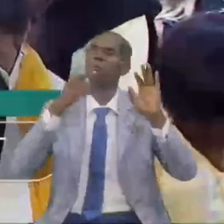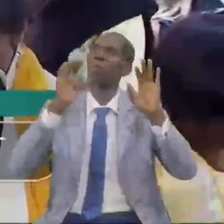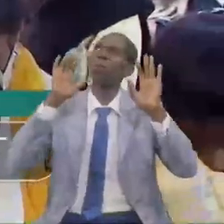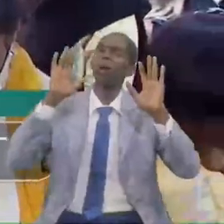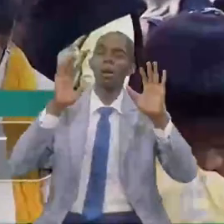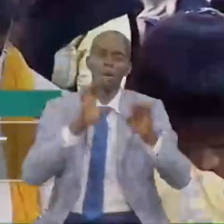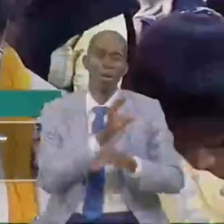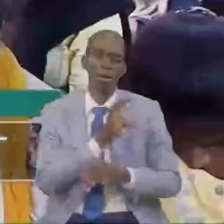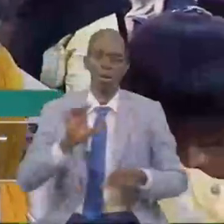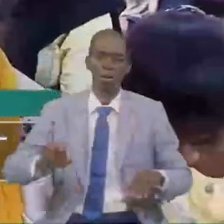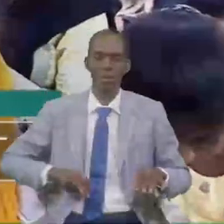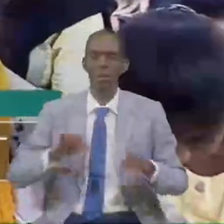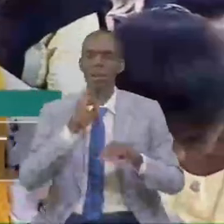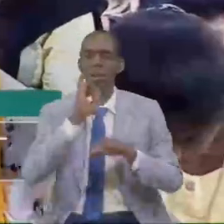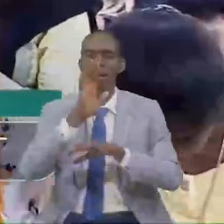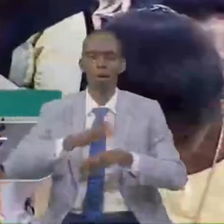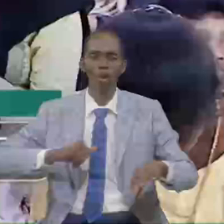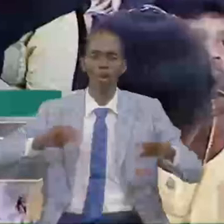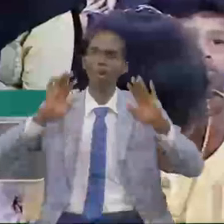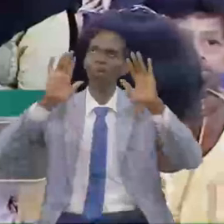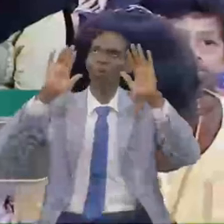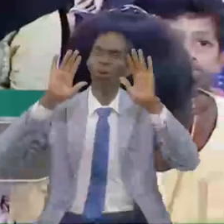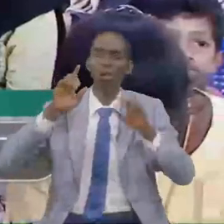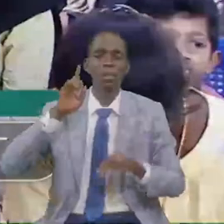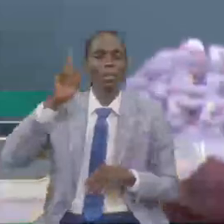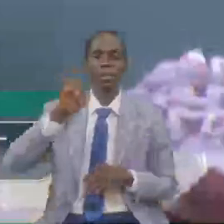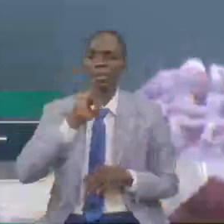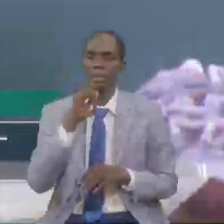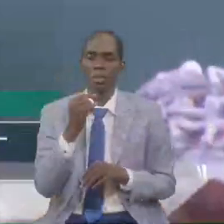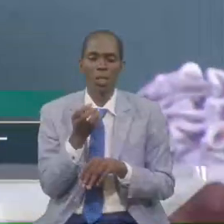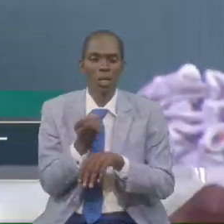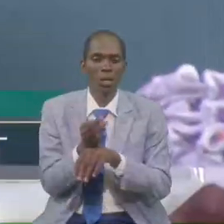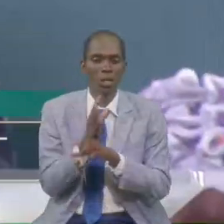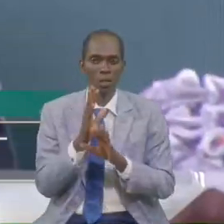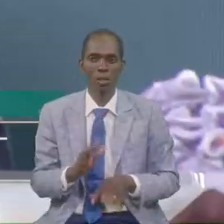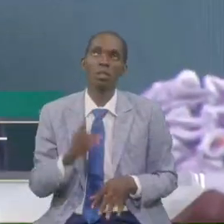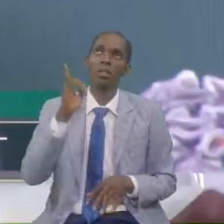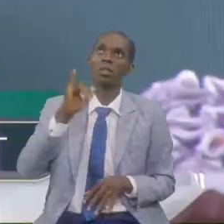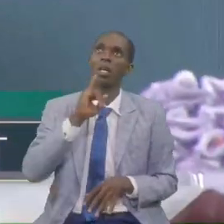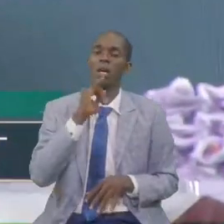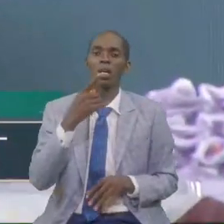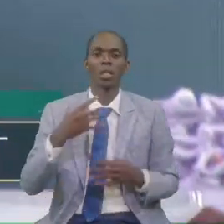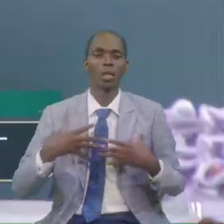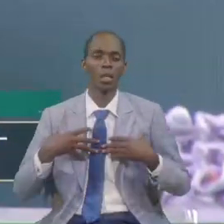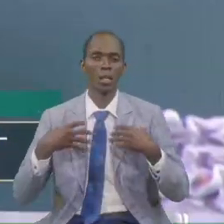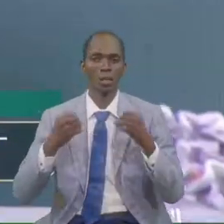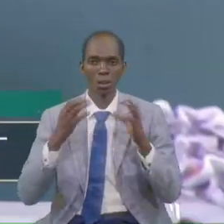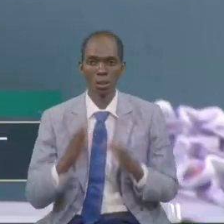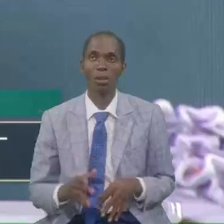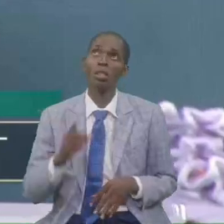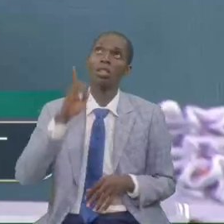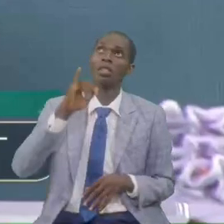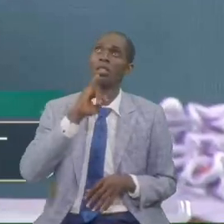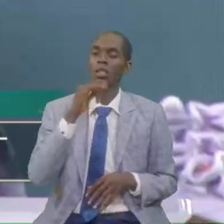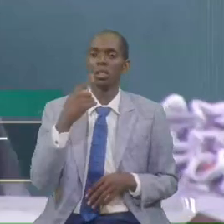Christ a appelé merveilleux, le conseiller. Il est le guérisseur. Il